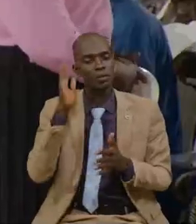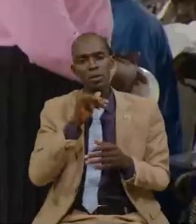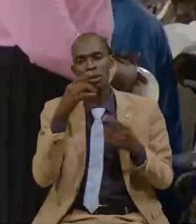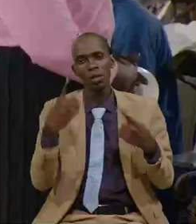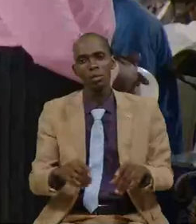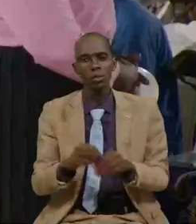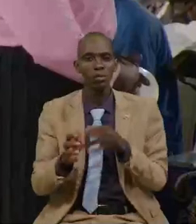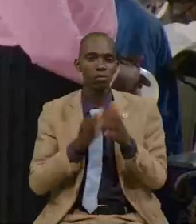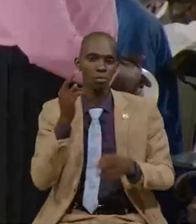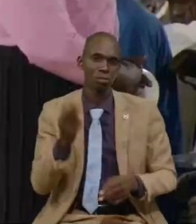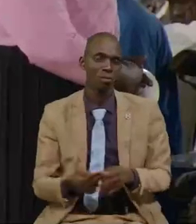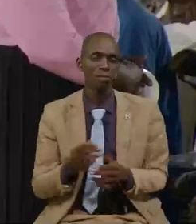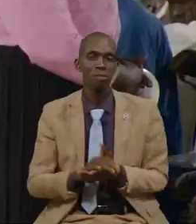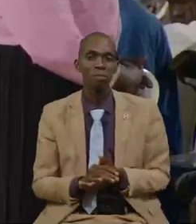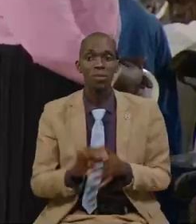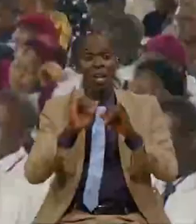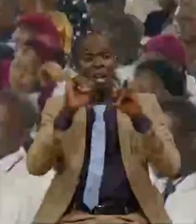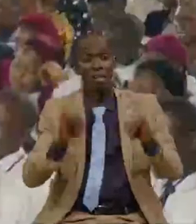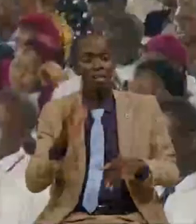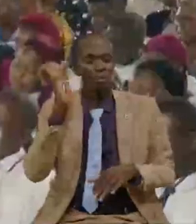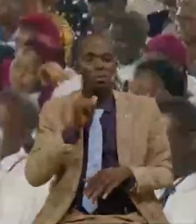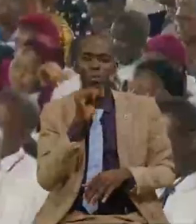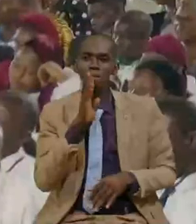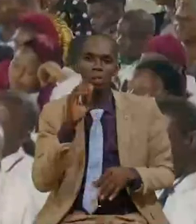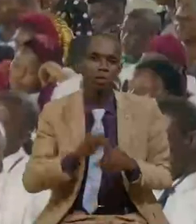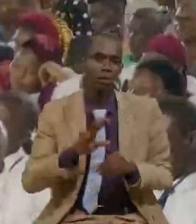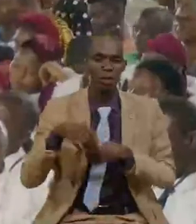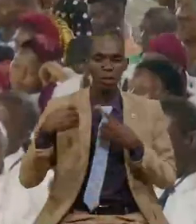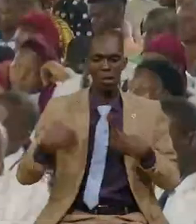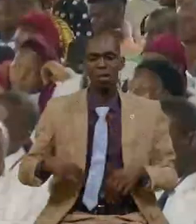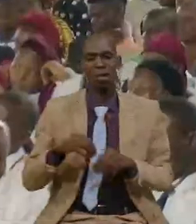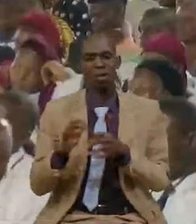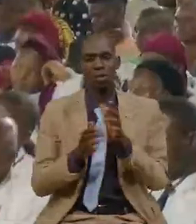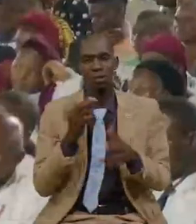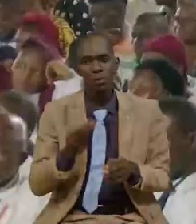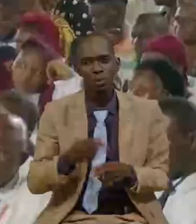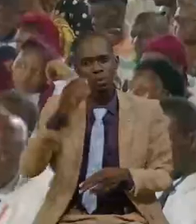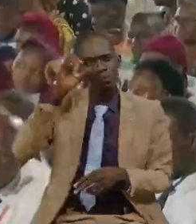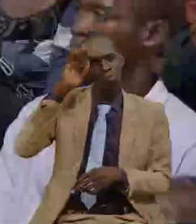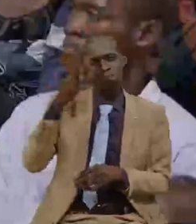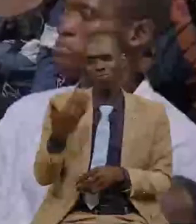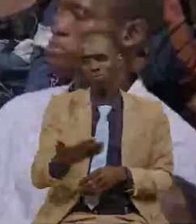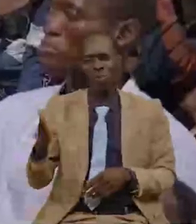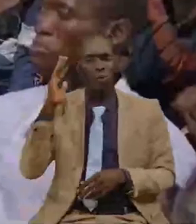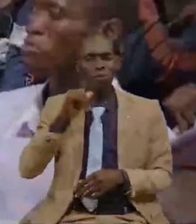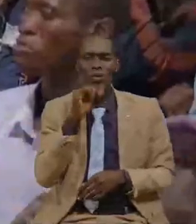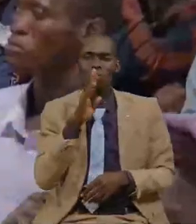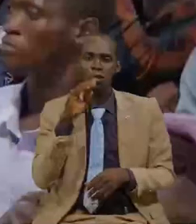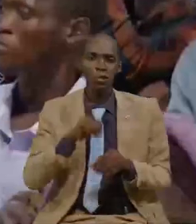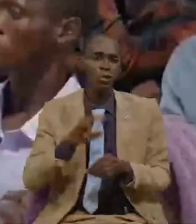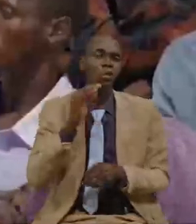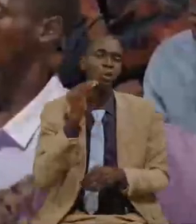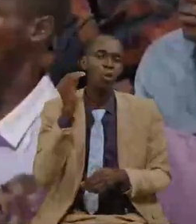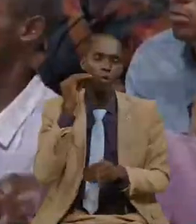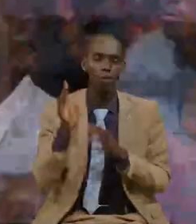ne va pas se produire. Les idoles ne seront pas dans votre cœur. Le couvent ne sera pas dans votre